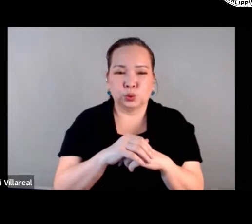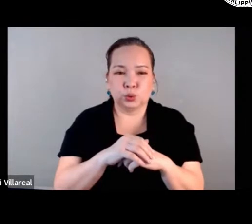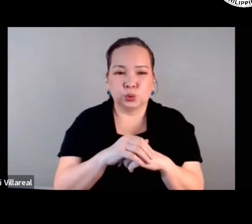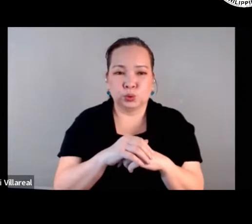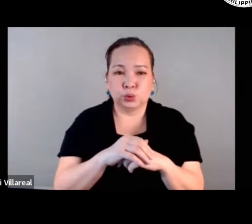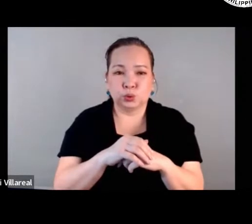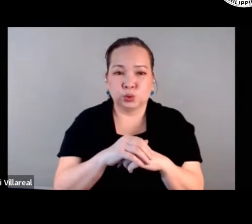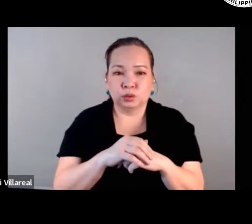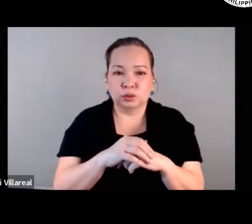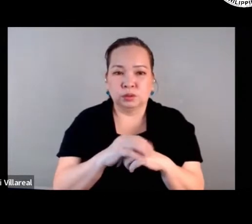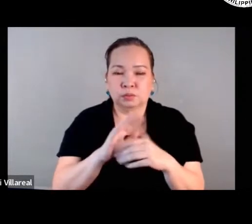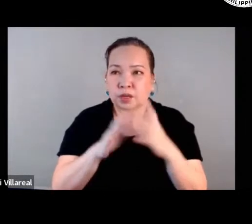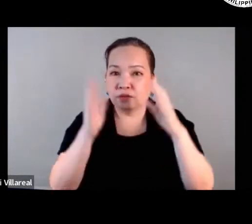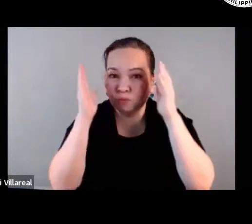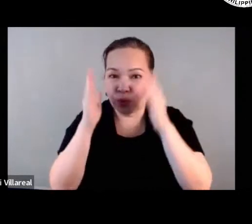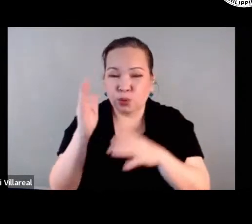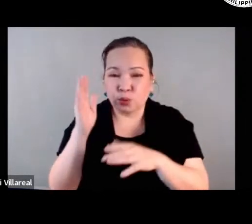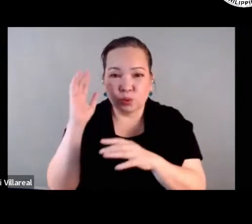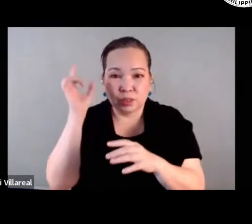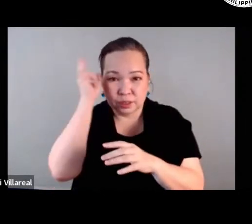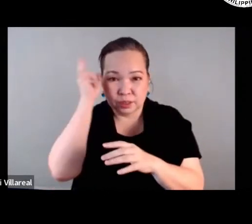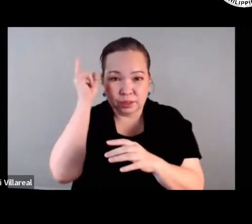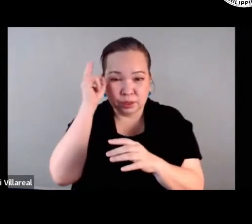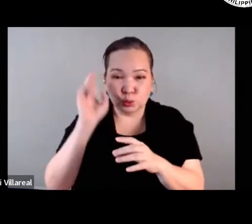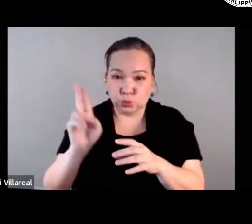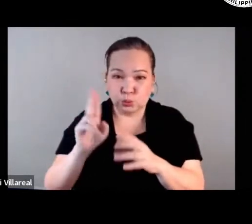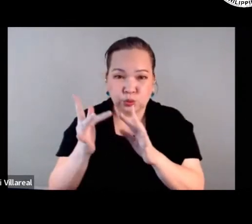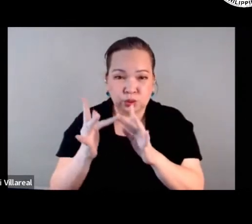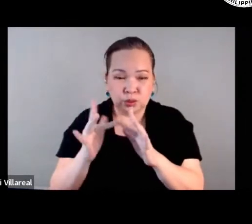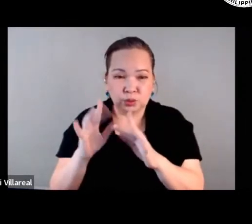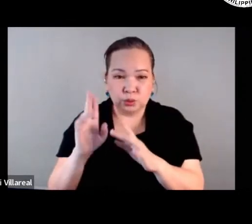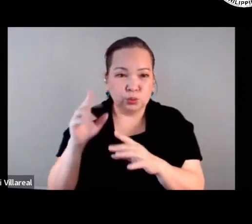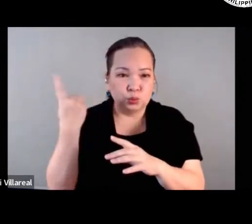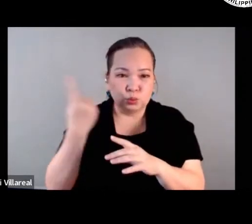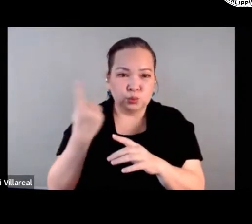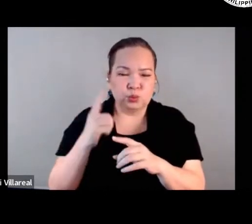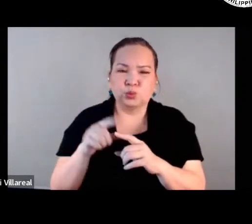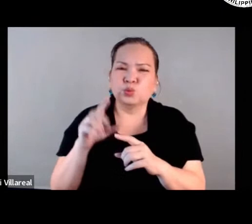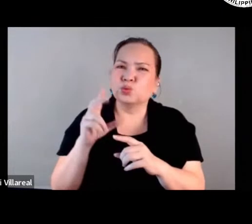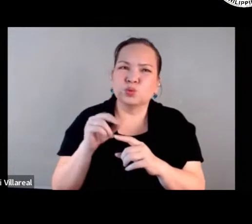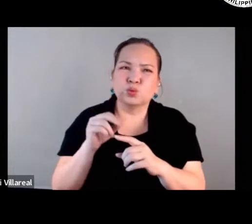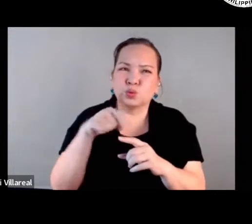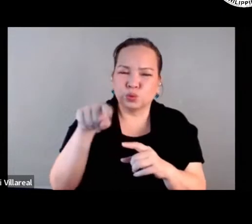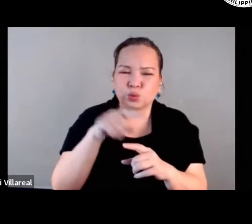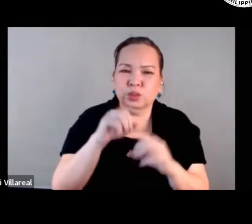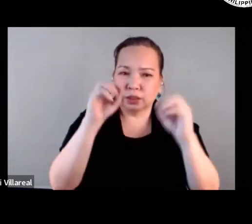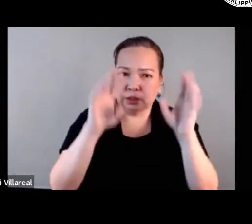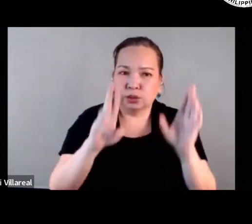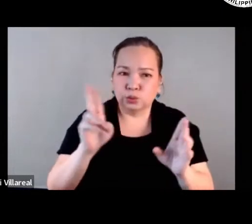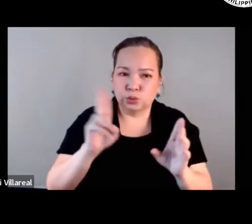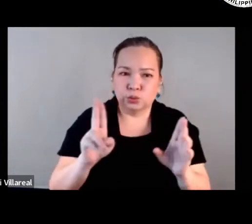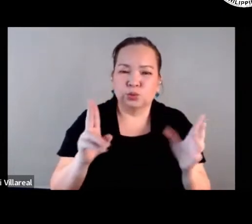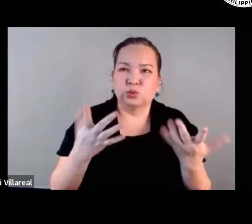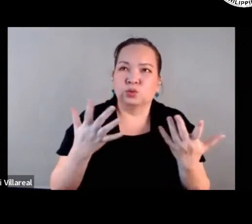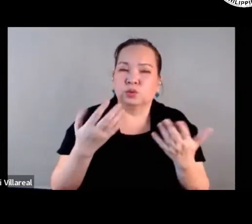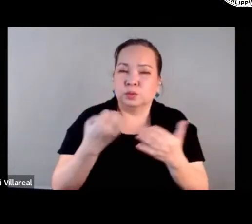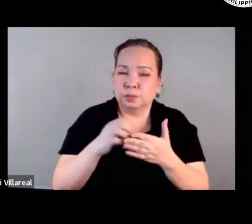gawin po itong exclusive, no, for internet, no. Eh samantalang hindi lang naman internet ang kailangan po na gastusan ng